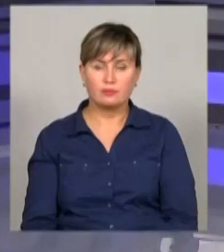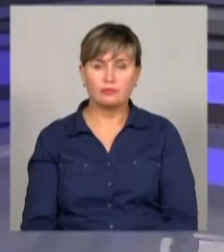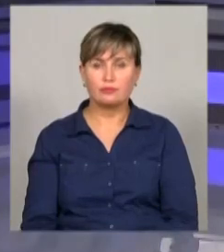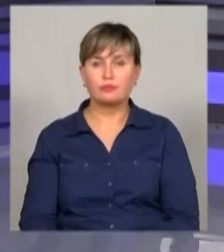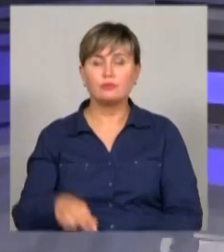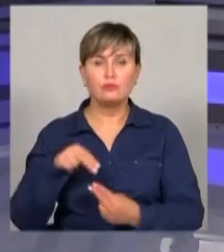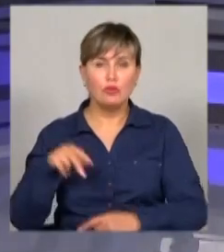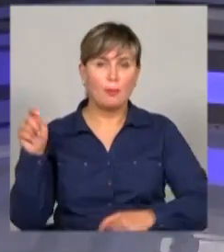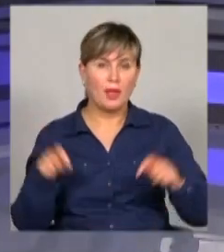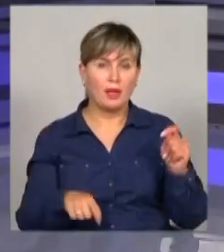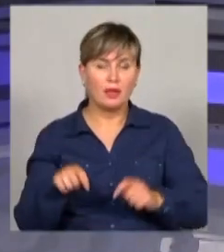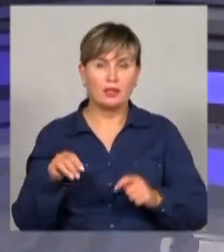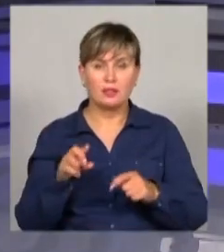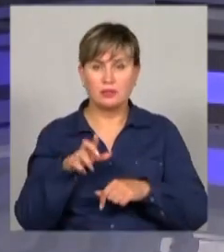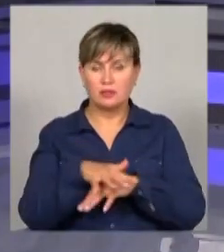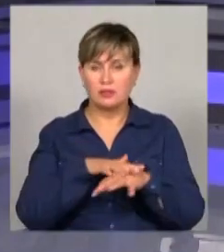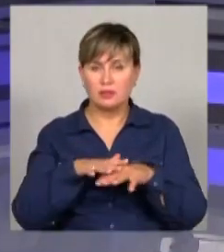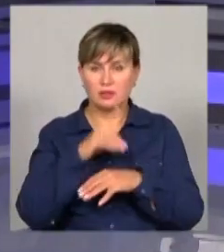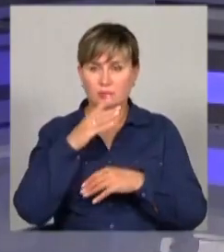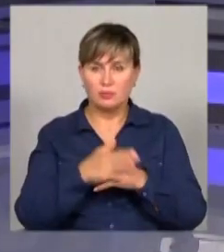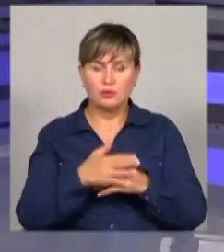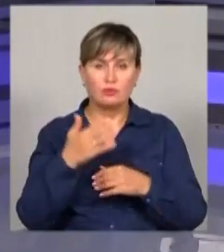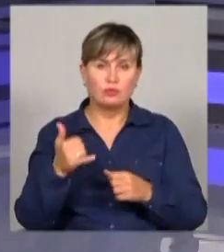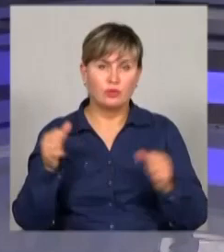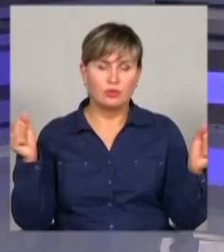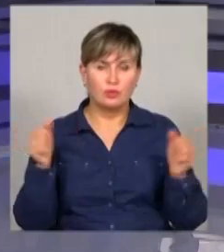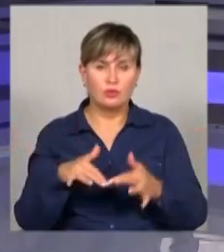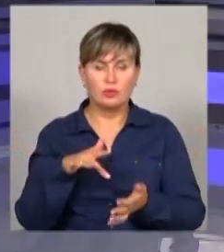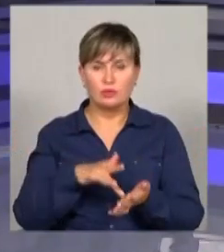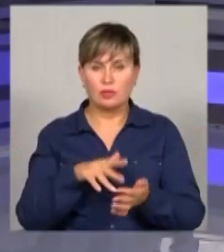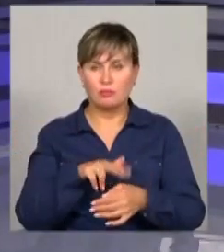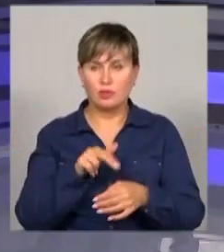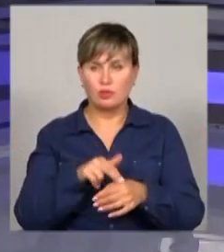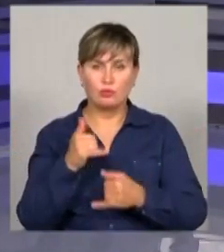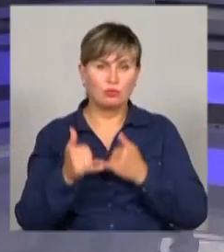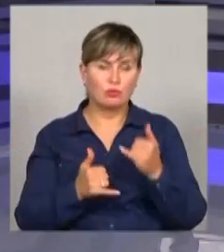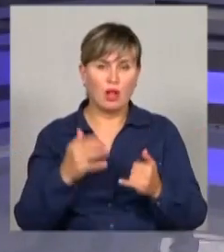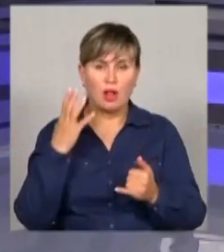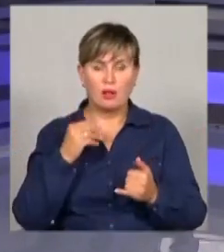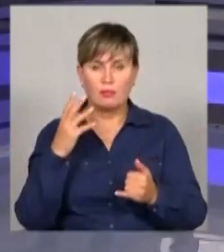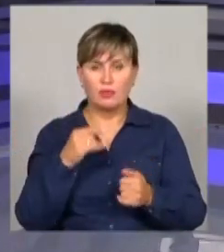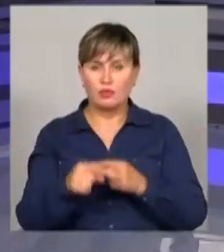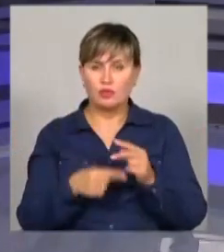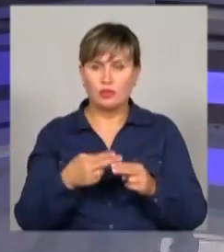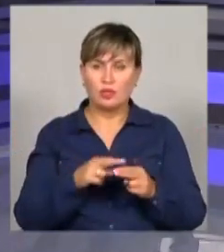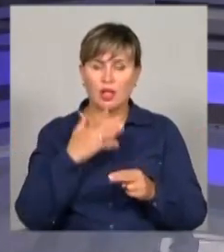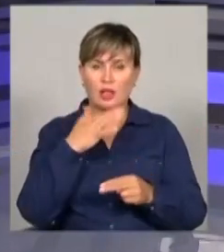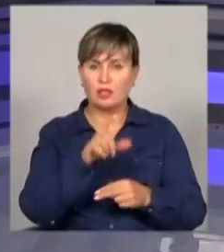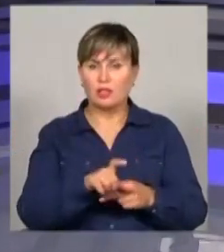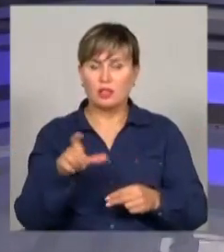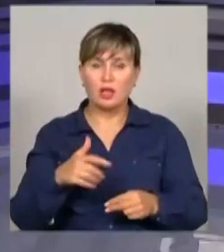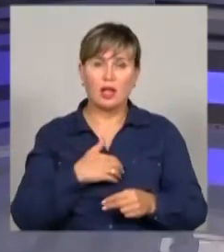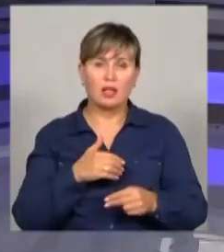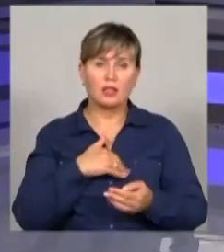Трудовые мигранты из стран ближнего зарубежья сегодня штурмовали Центр миграционных услуг Алматы. Тем самым иностранные граждане